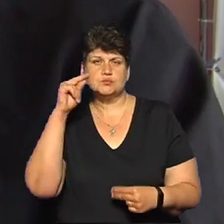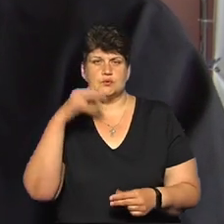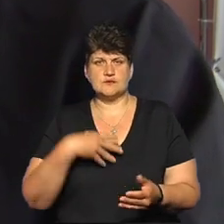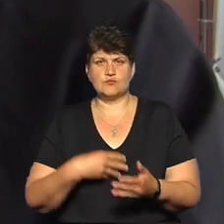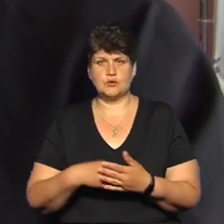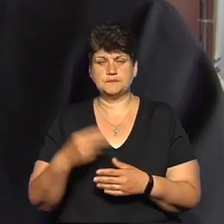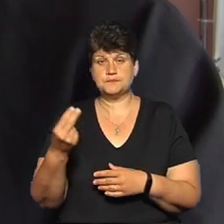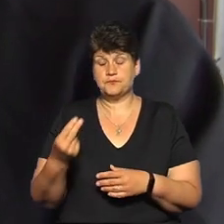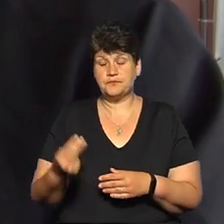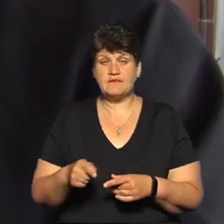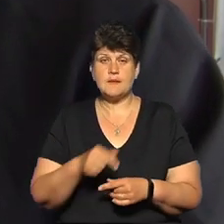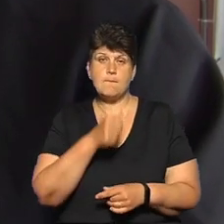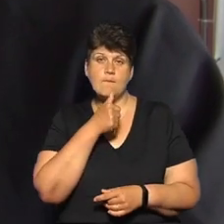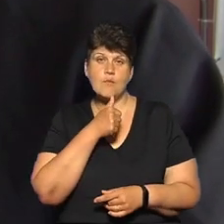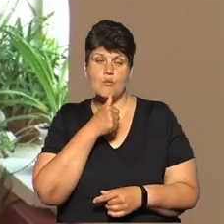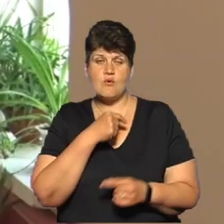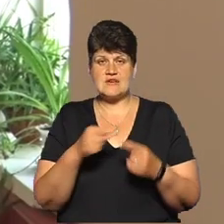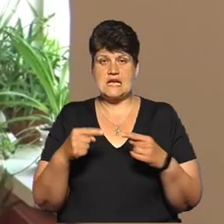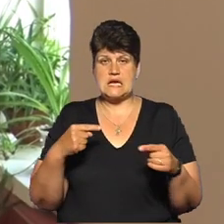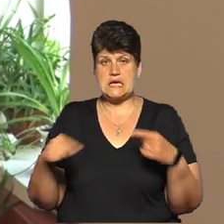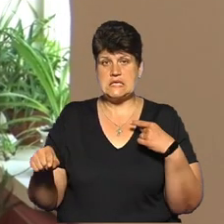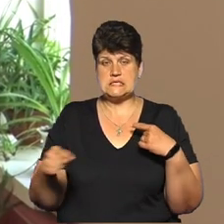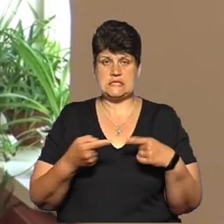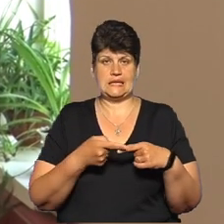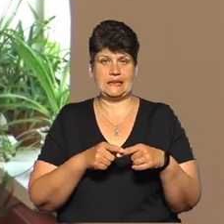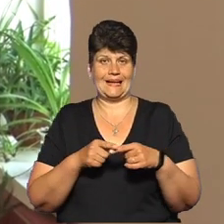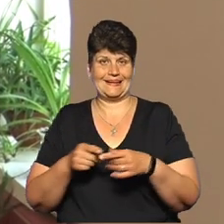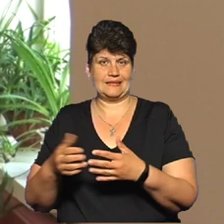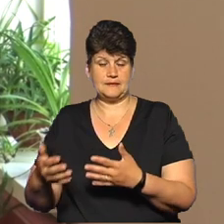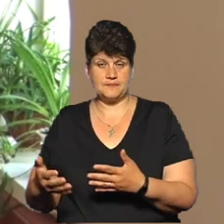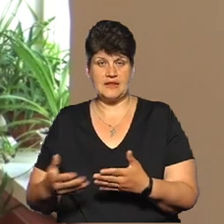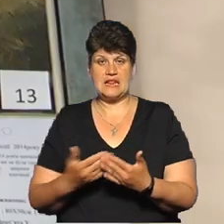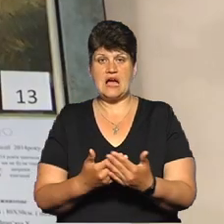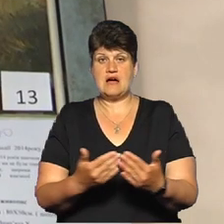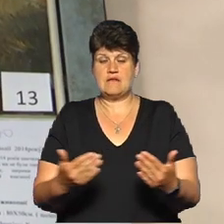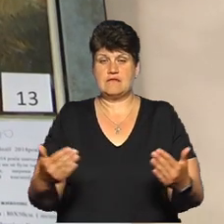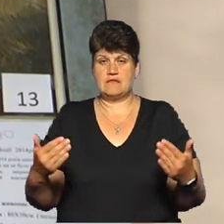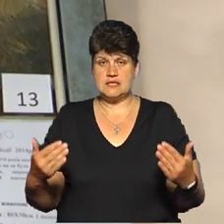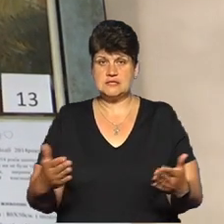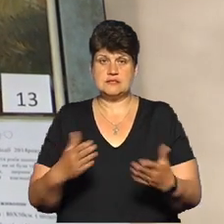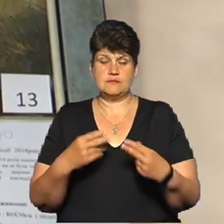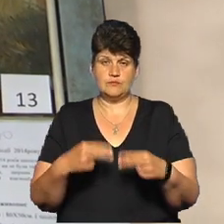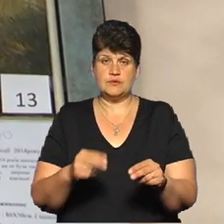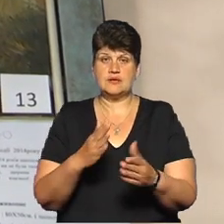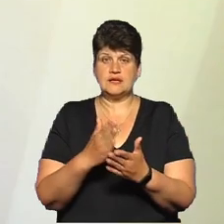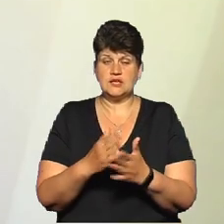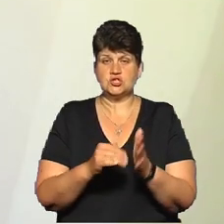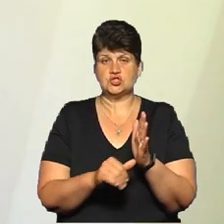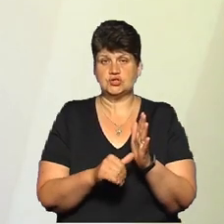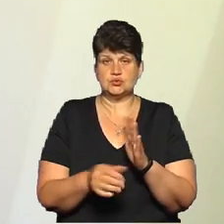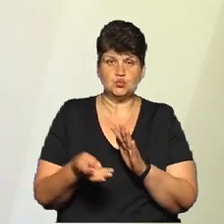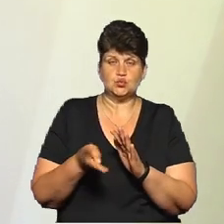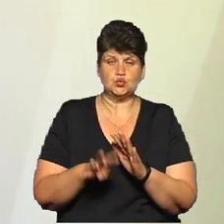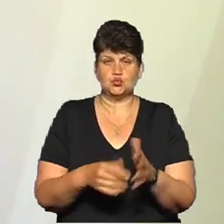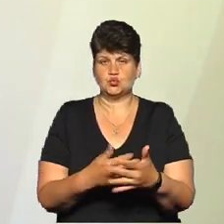він пробував різні техніки. На виставці-аукціоні представили близько 60 робіт, розповідає директор